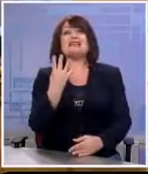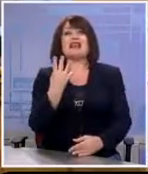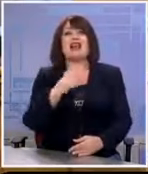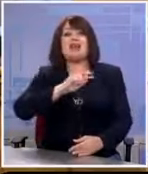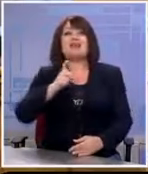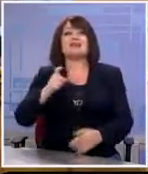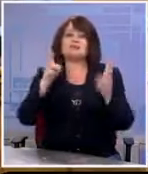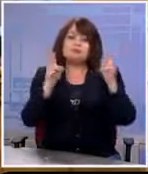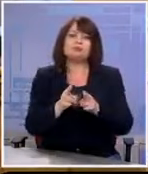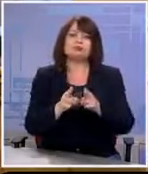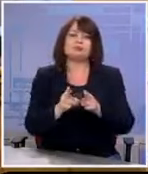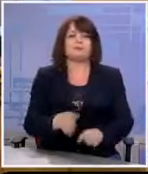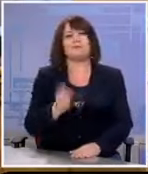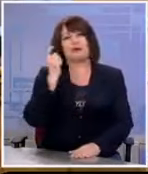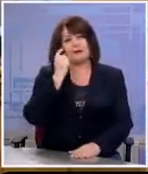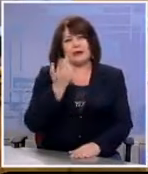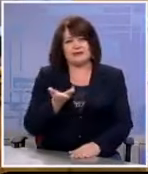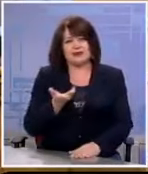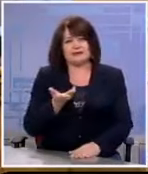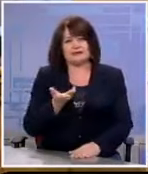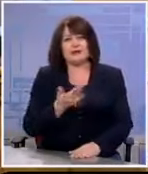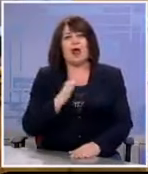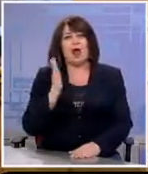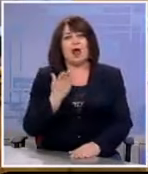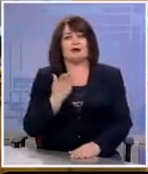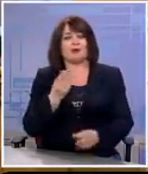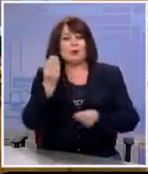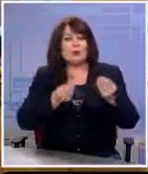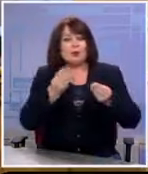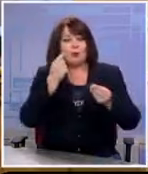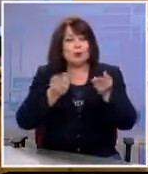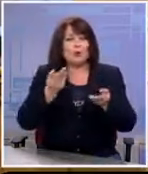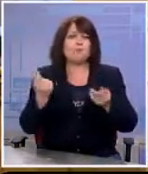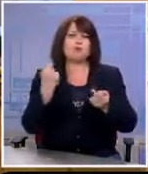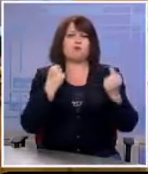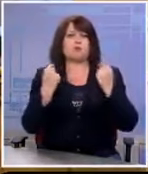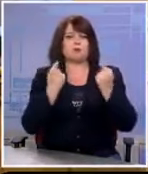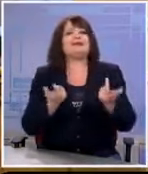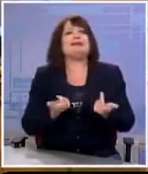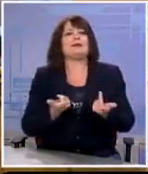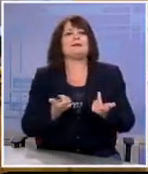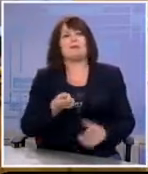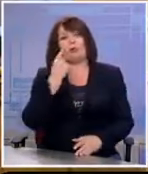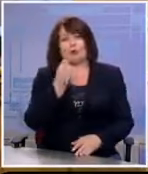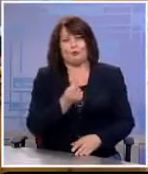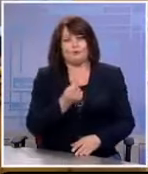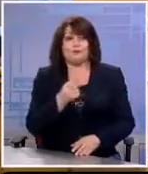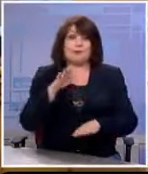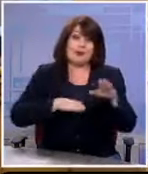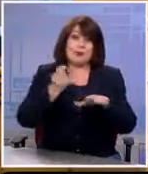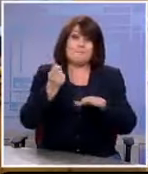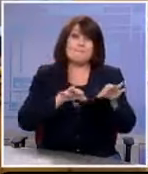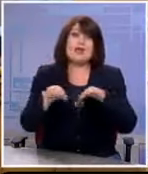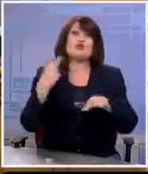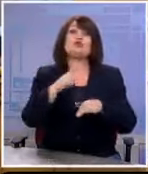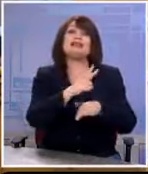έγιναν. Αντιλαμβάνεστε λοιπόν ότι εάν συνεκτιμήσει κανείς τις απώλειες, θα δει ότι ανάλογα και με τα περιουσιακά στοιχεία του